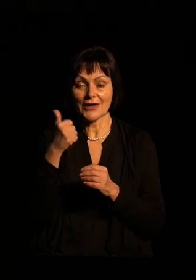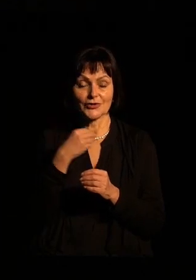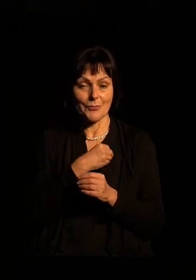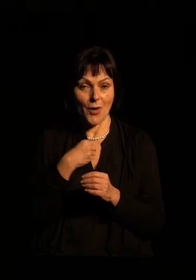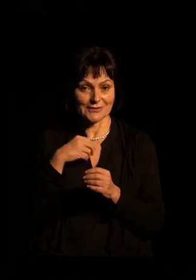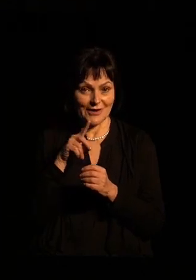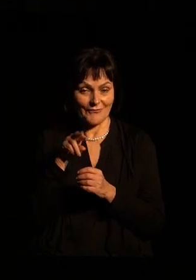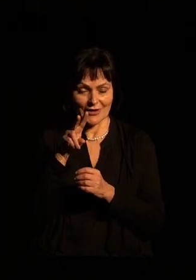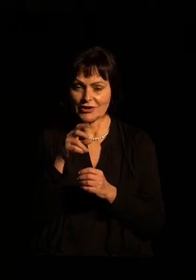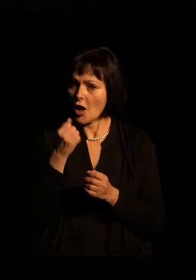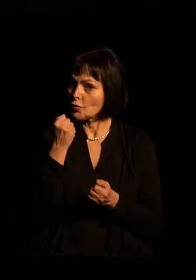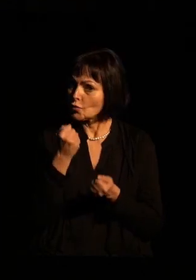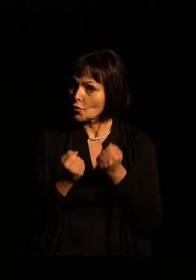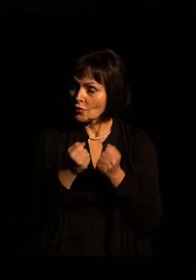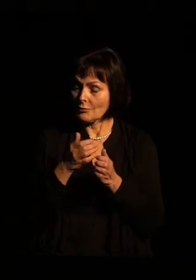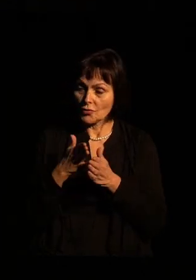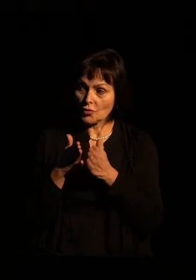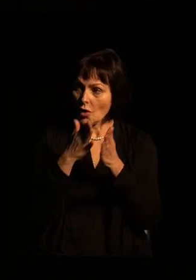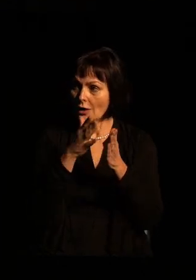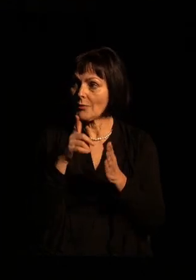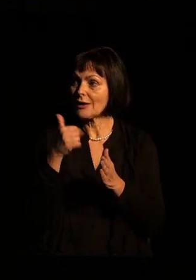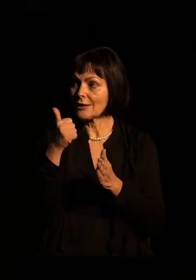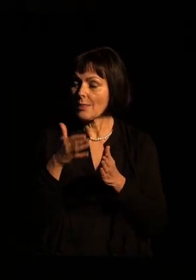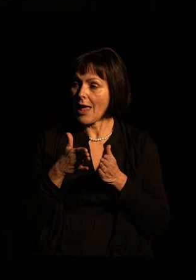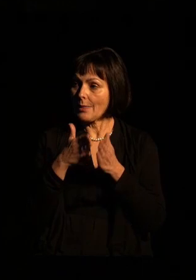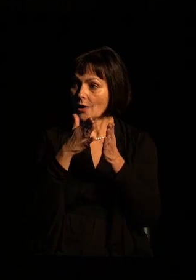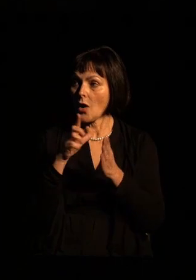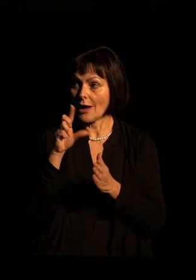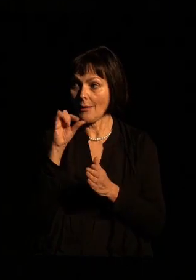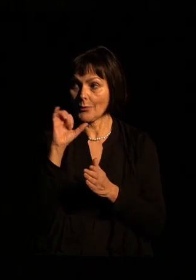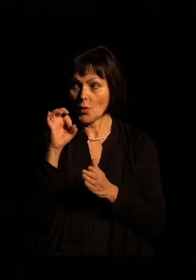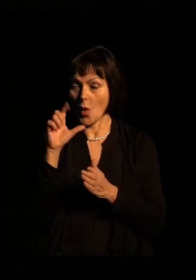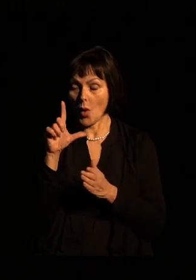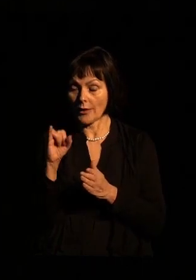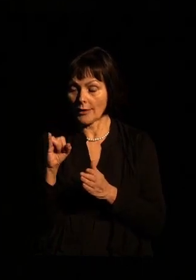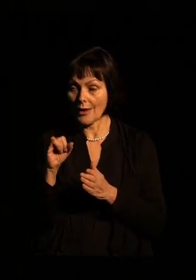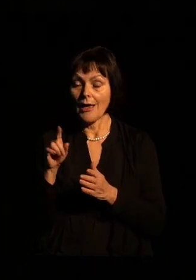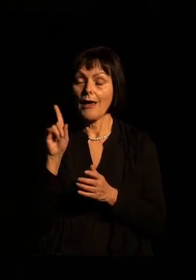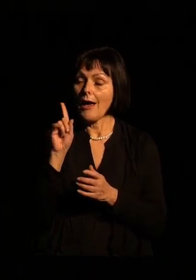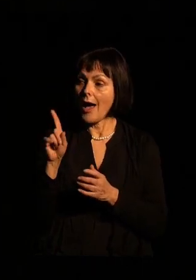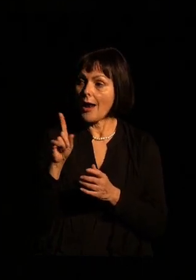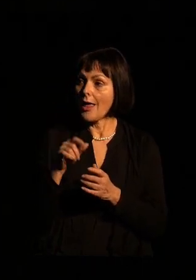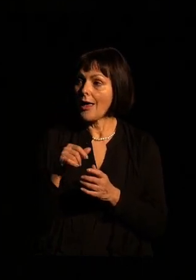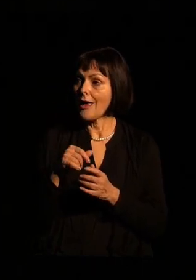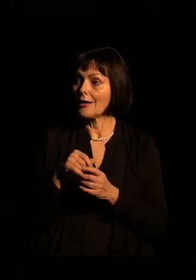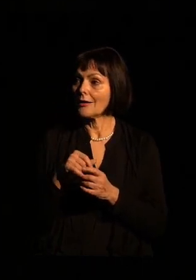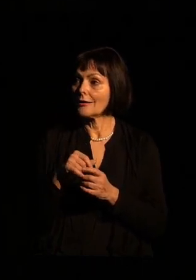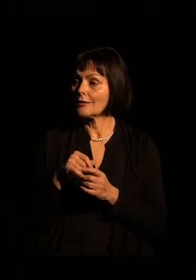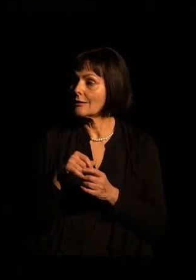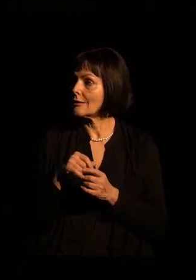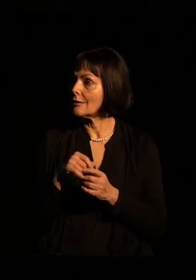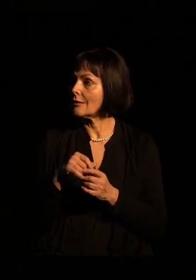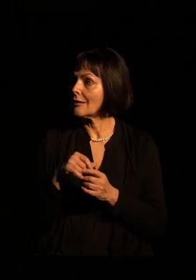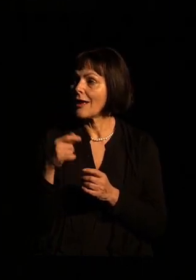polskie wejścia trudnymi drogami, muszę przyznać, bo ta jedna to droga Pioli, ale tak jak tutaj Piotr powiedział,